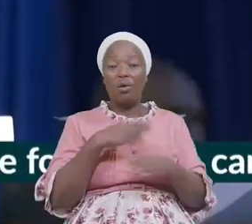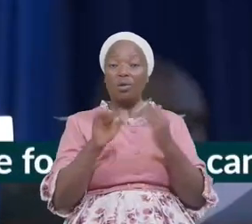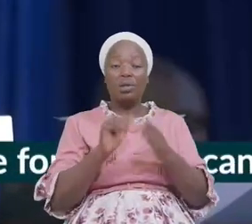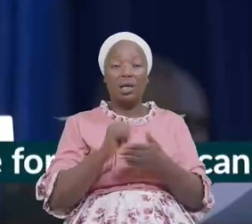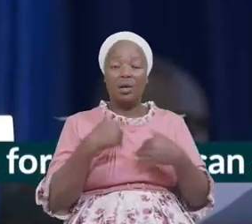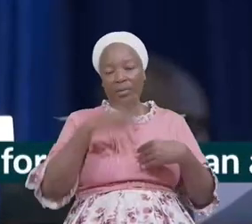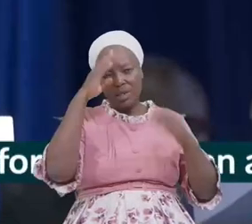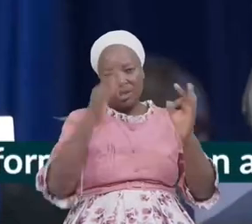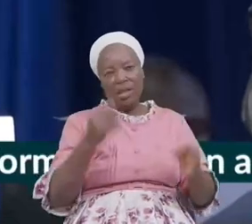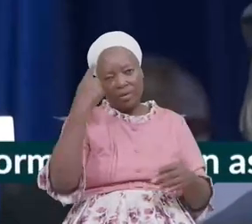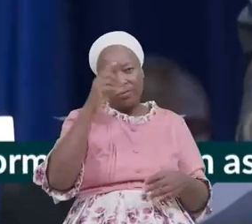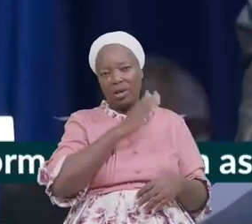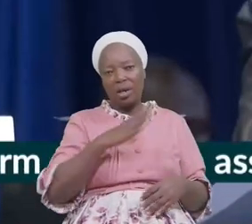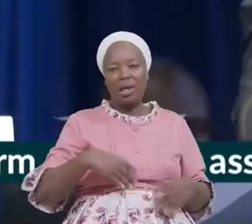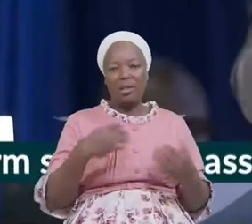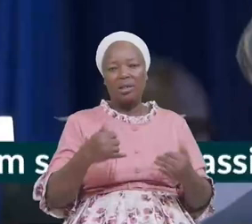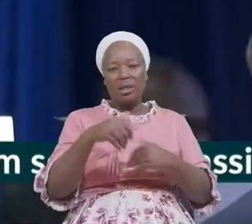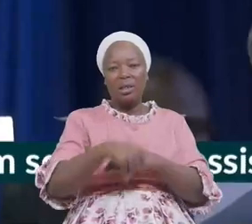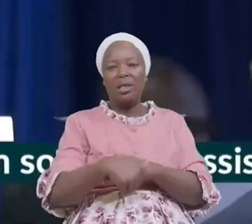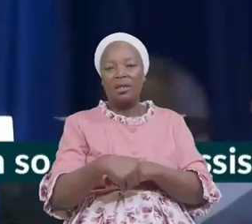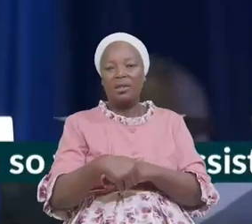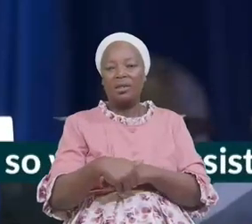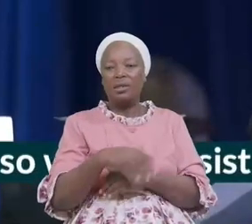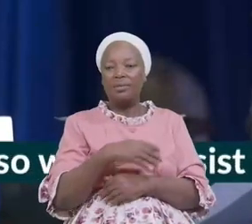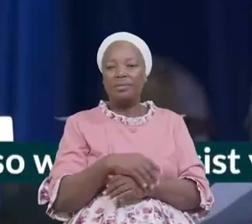Et ceux qui sont au lieu principal au Ghana là-bas,